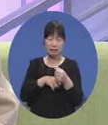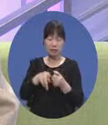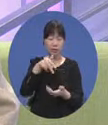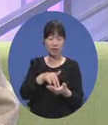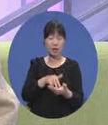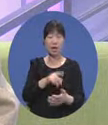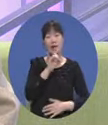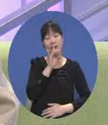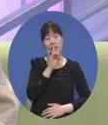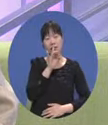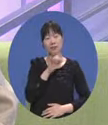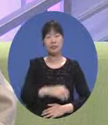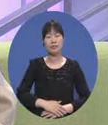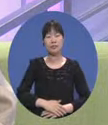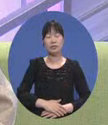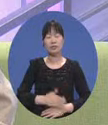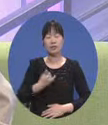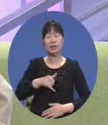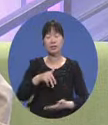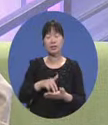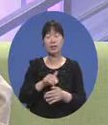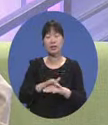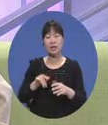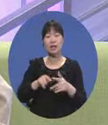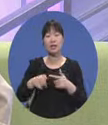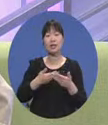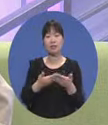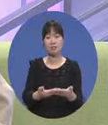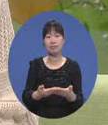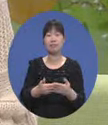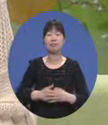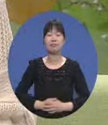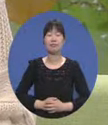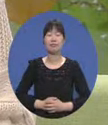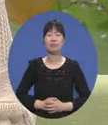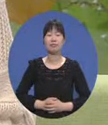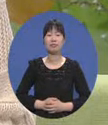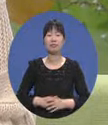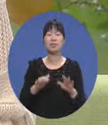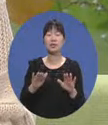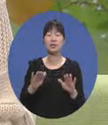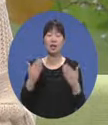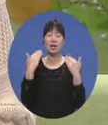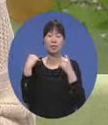네. 잘 이해하면서 잘 물어보시는 게 필요합니다. 네,